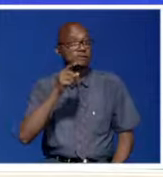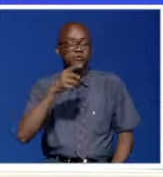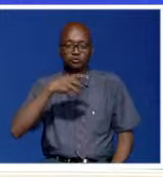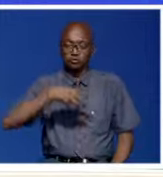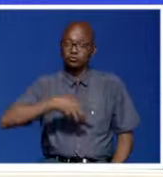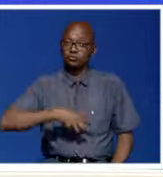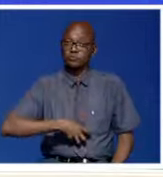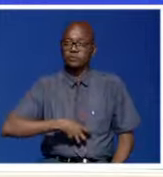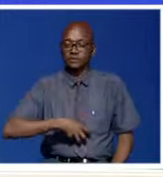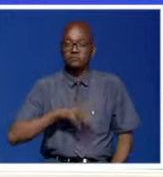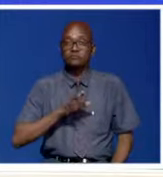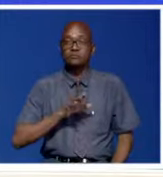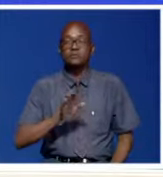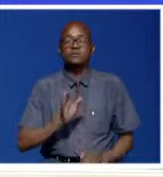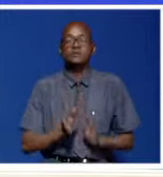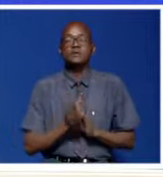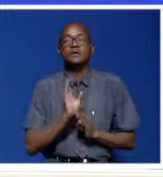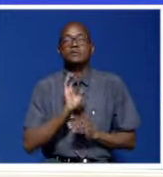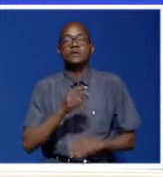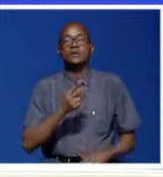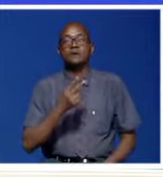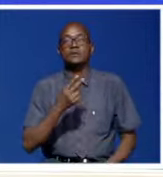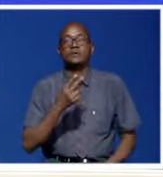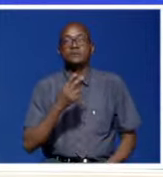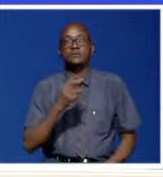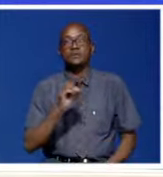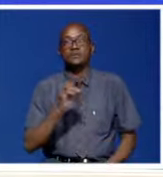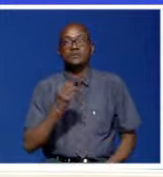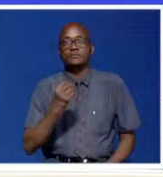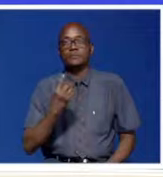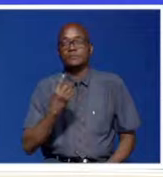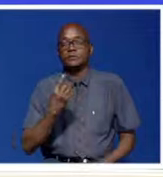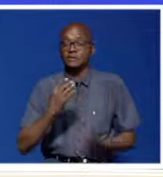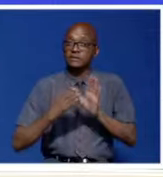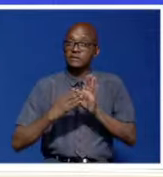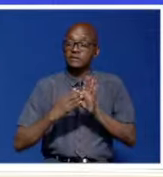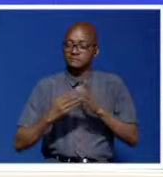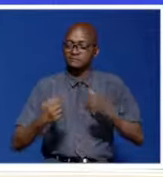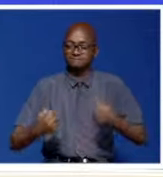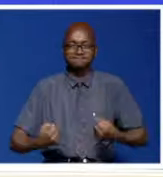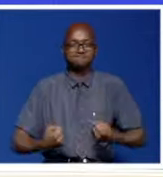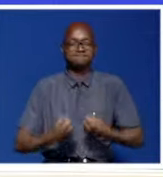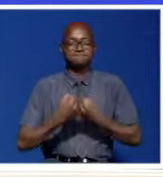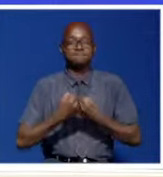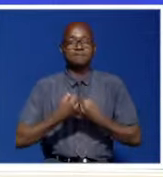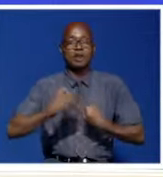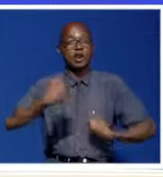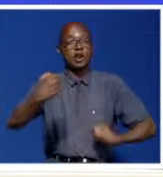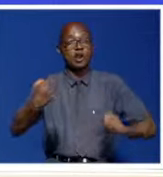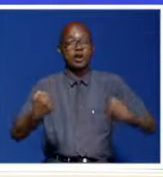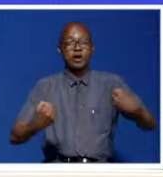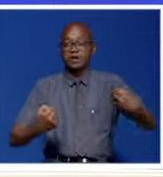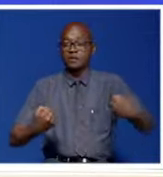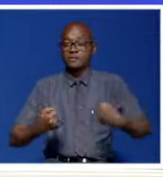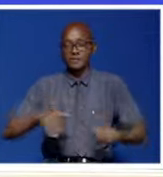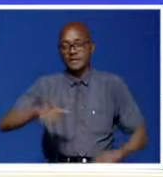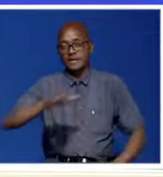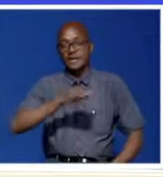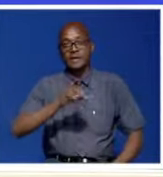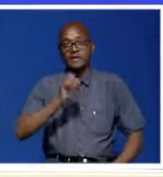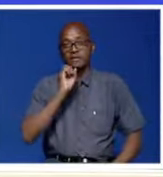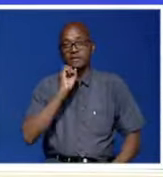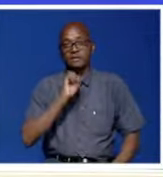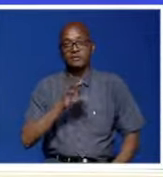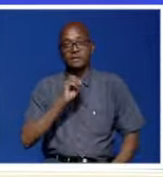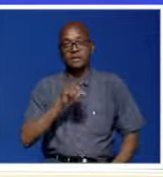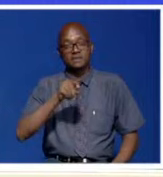na hii ni tangu mwaka 2019. Ni baada ya kupata ajali mbaya ya kugongwa na lori la mafuta maeneo ya Tabata hapa Dar